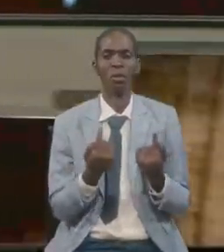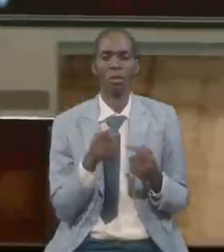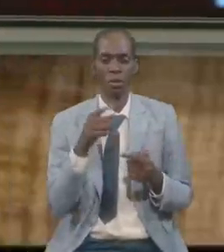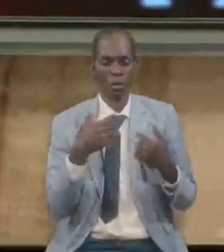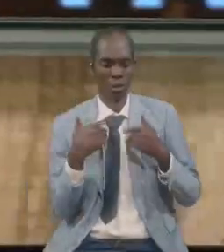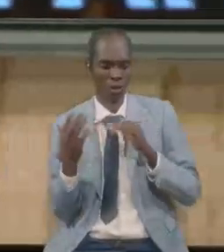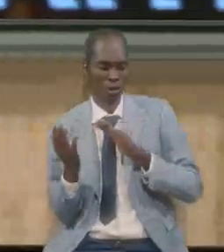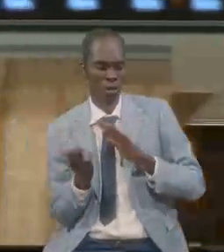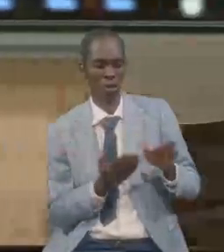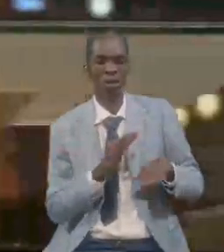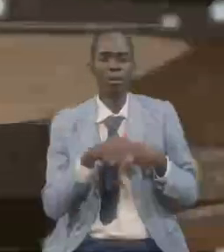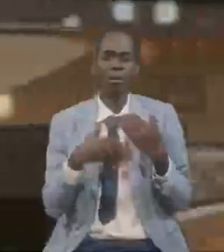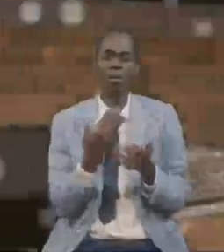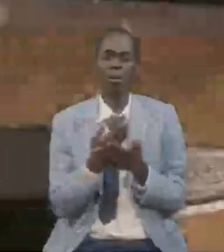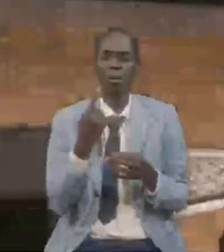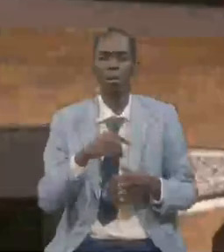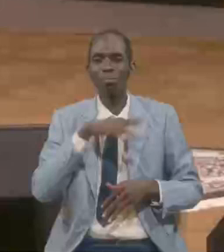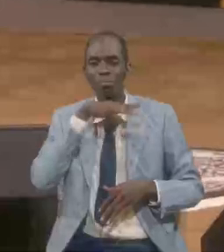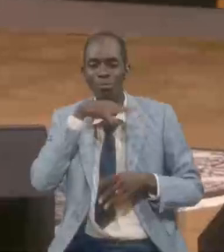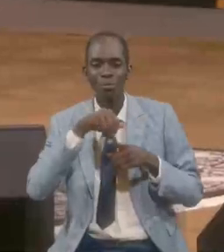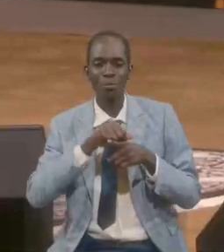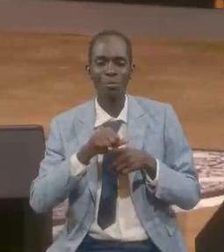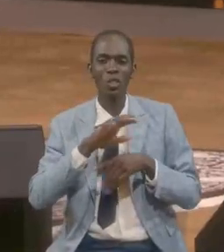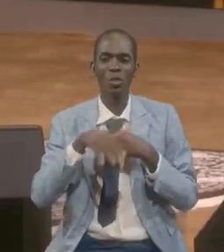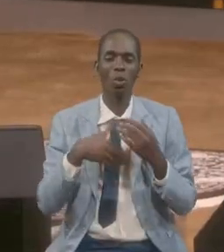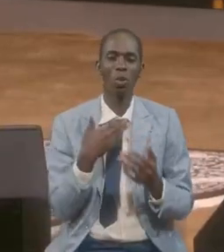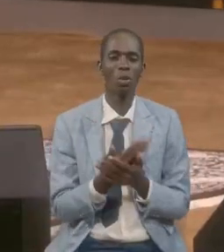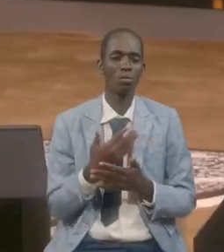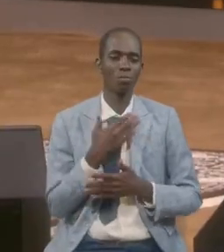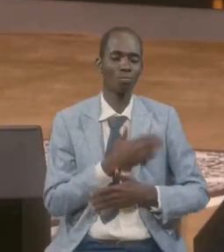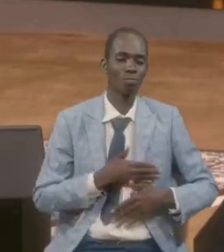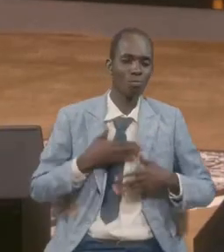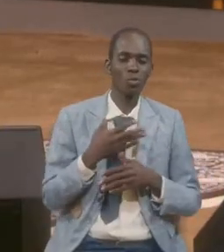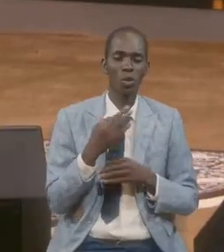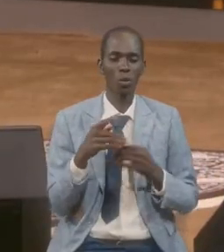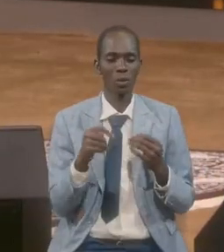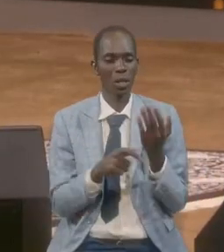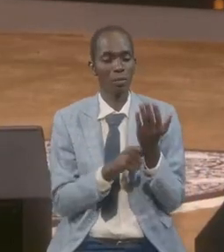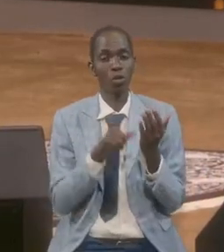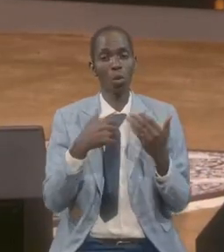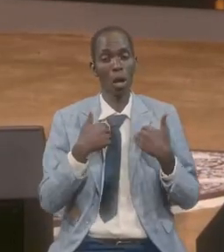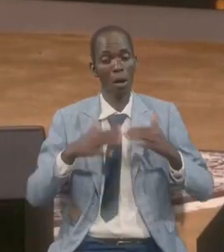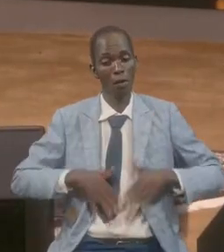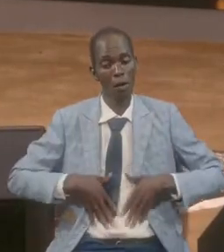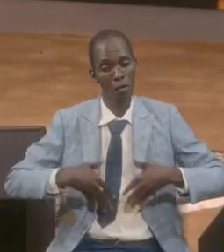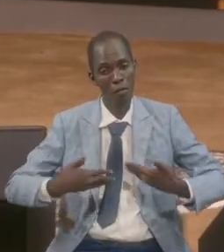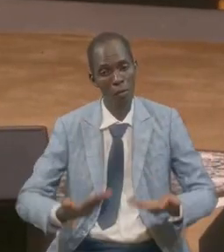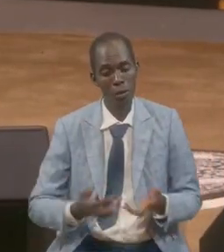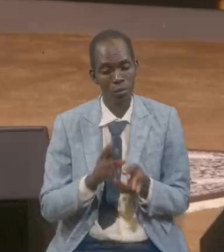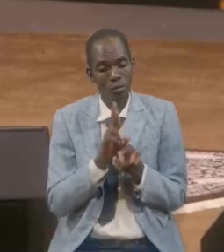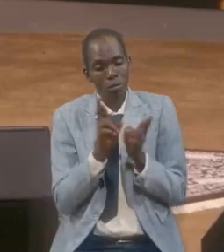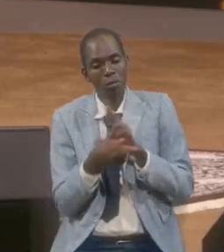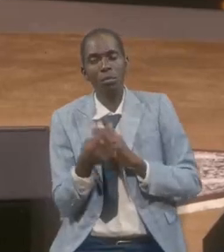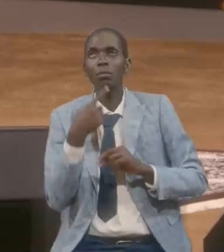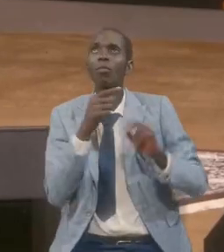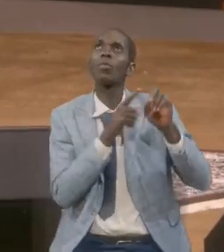péché. Vous devez abandonner la pollution. Et les plaisirs de la chair, vous confessez, vous repentez,